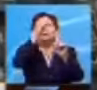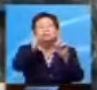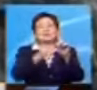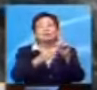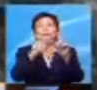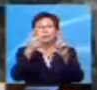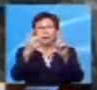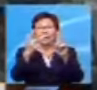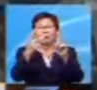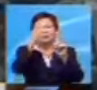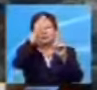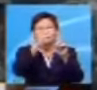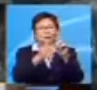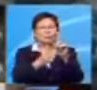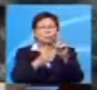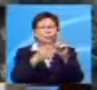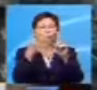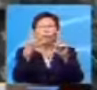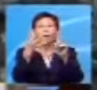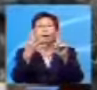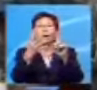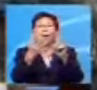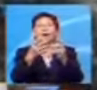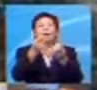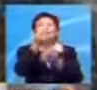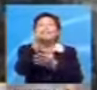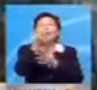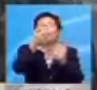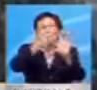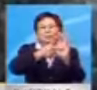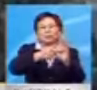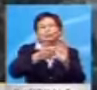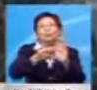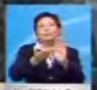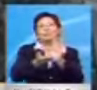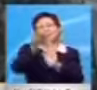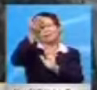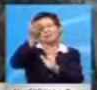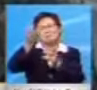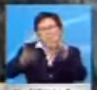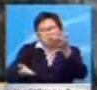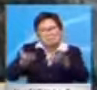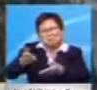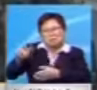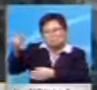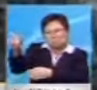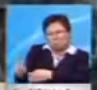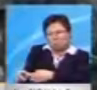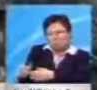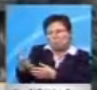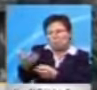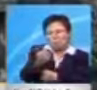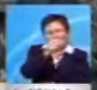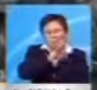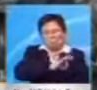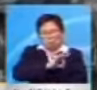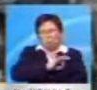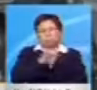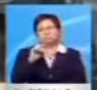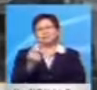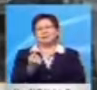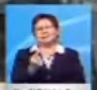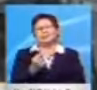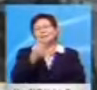bahan api ya kalau kita lihat mungkin ada pihak yang Cuba mengambil keuntungan yang singkat kalau kita lihat